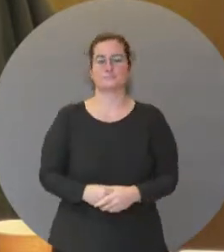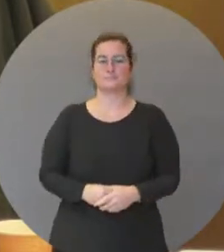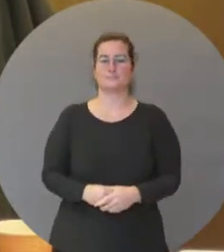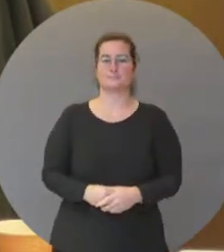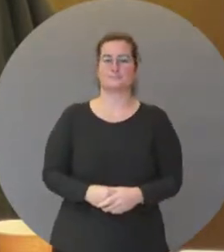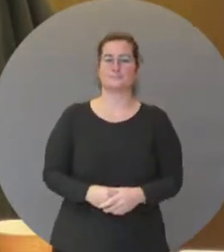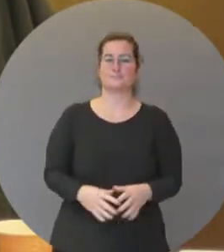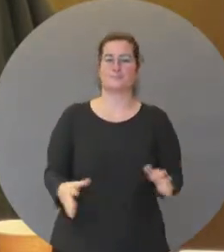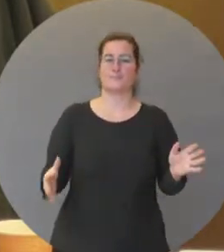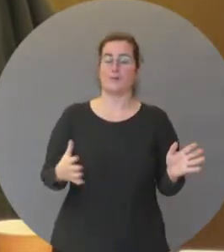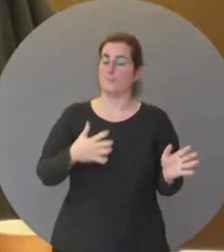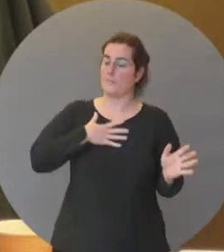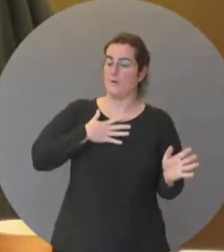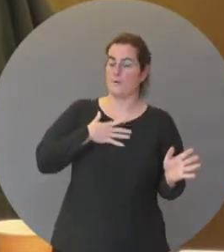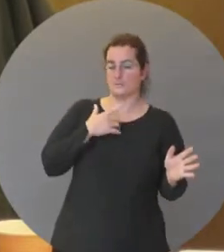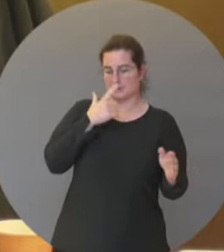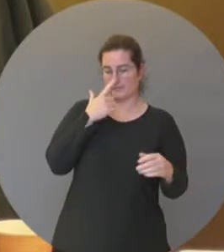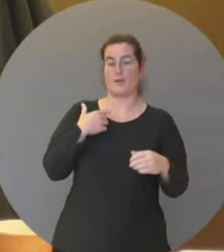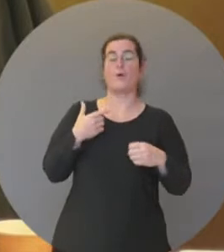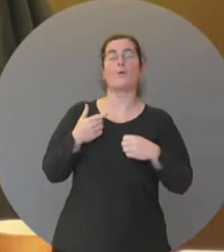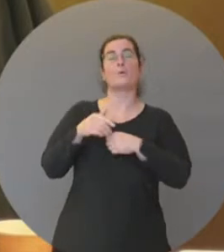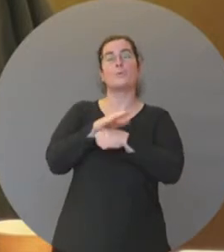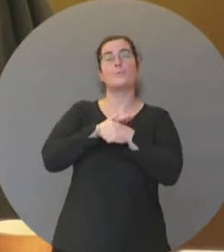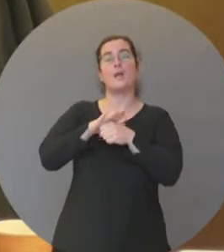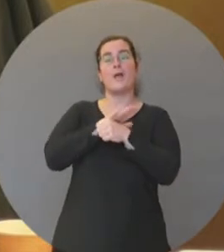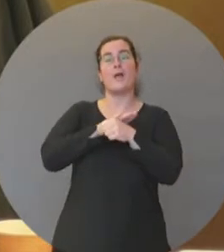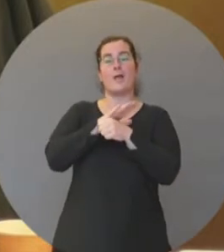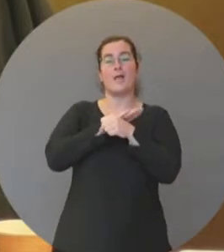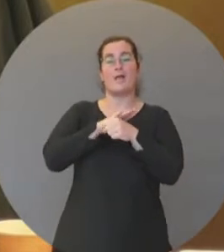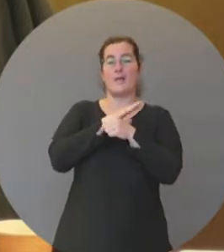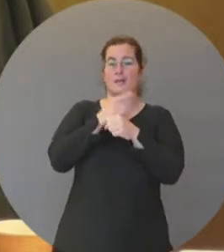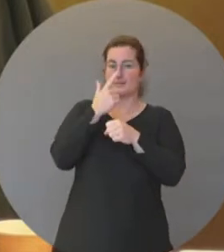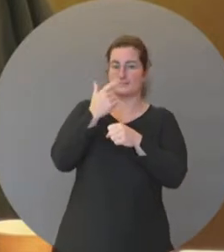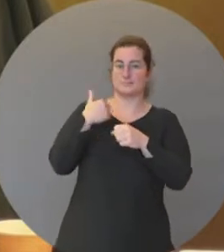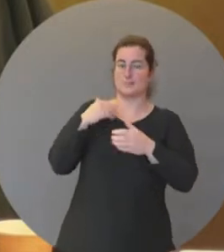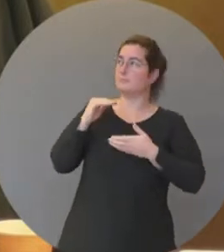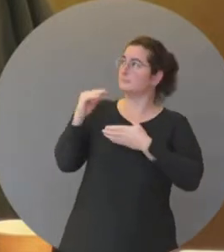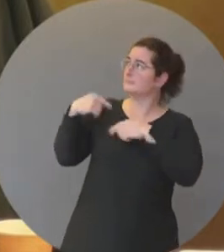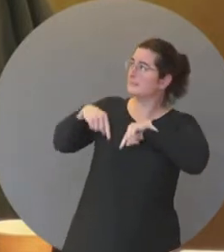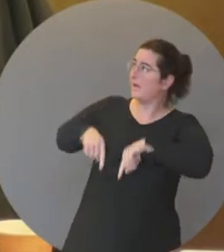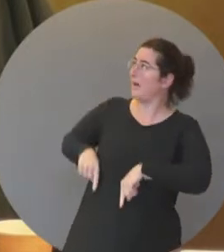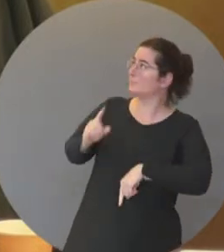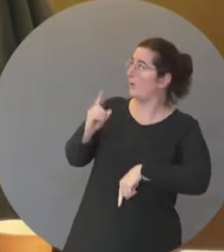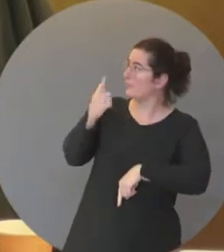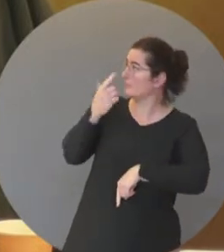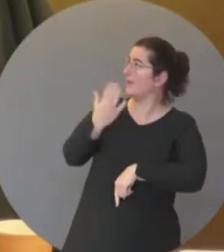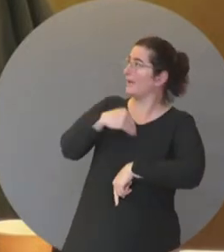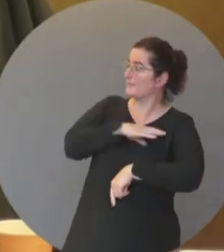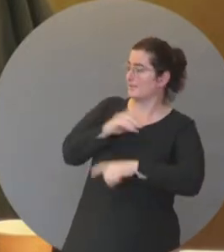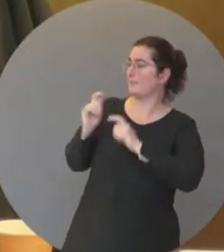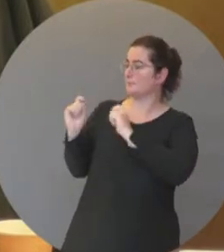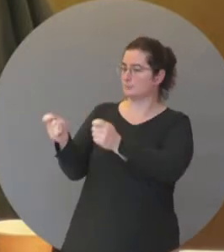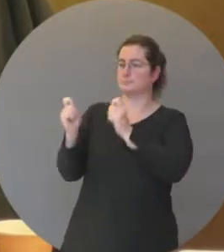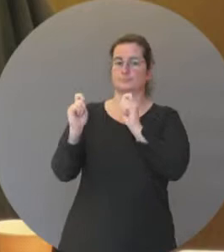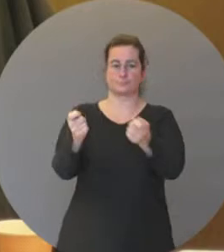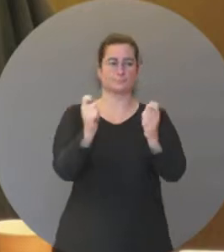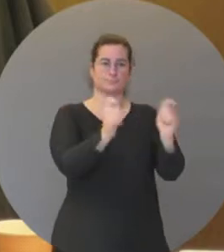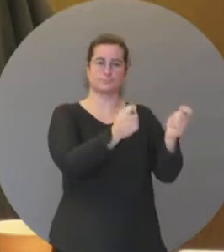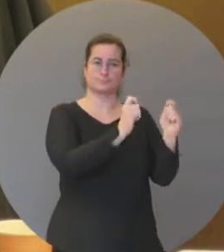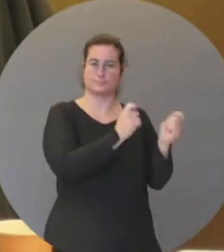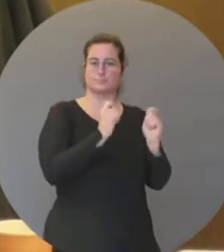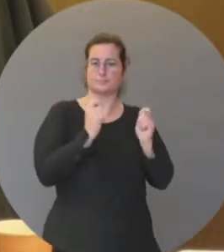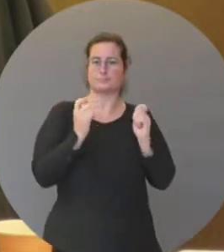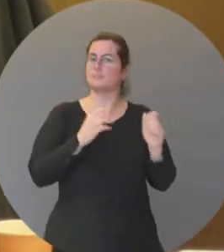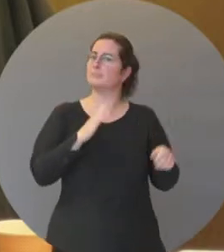suis pas un tout étatiste en tout cas les écologistes ne le sont pas on est très décentralisateur et évidemment nous